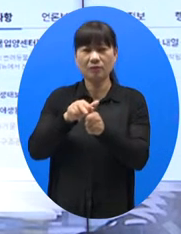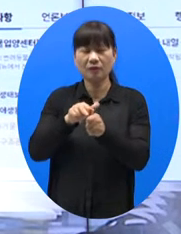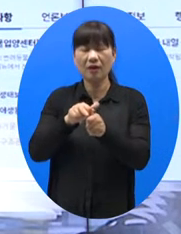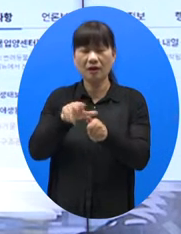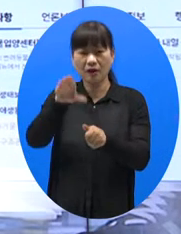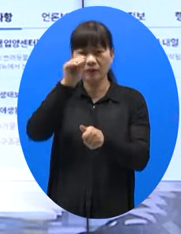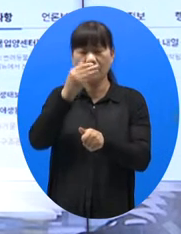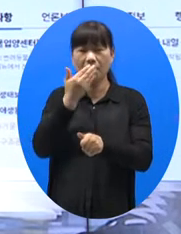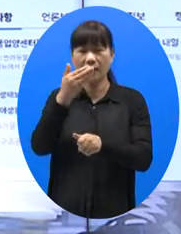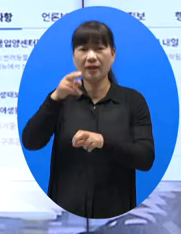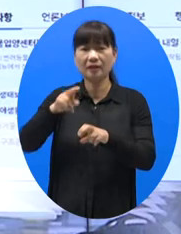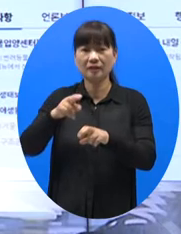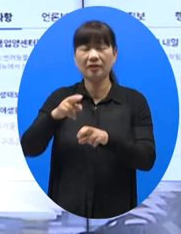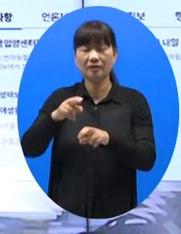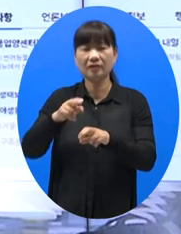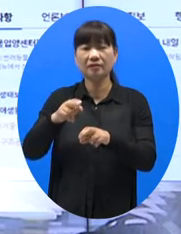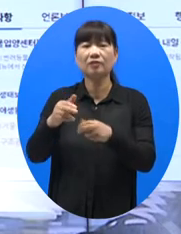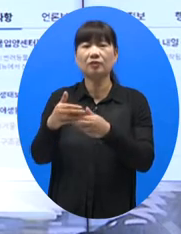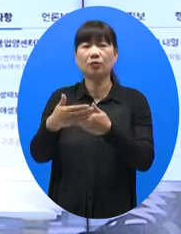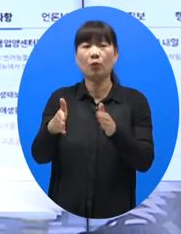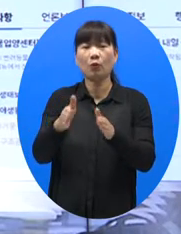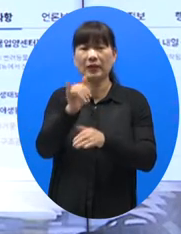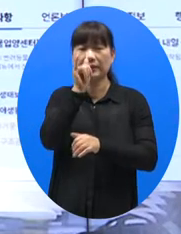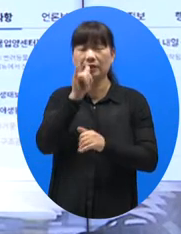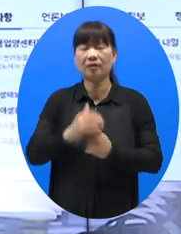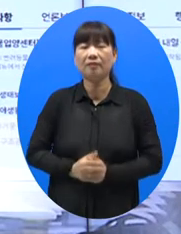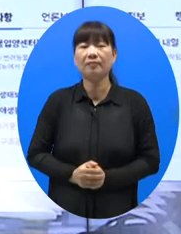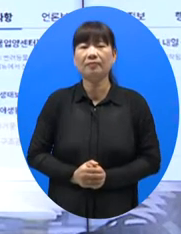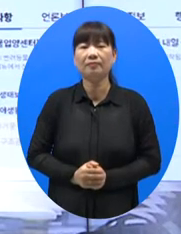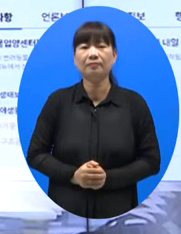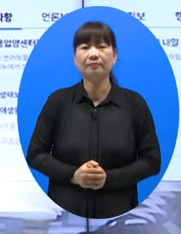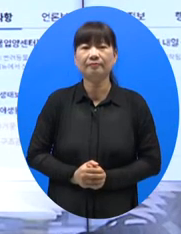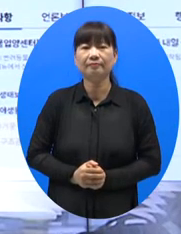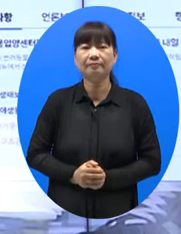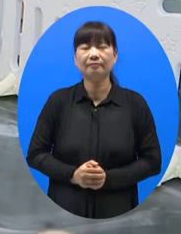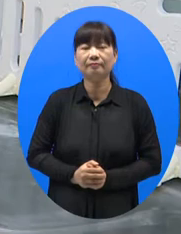수 있는 공간이 있다고 합니다 서명 회자가 소개해드립니다